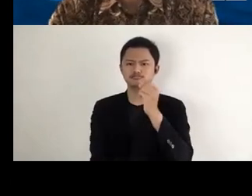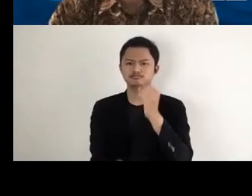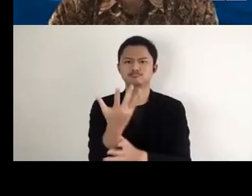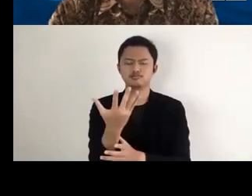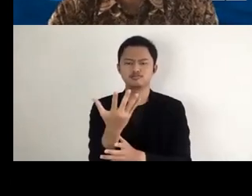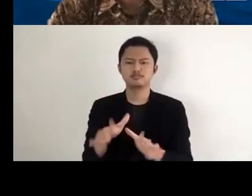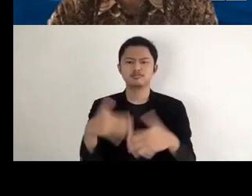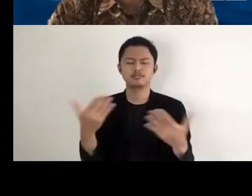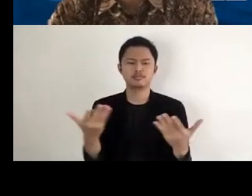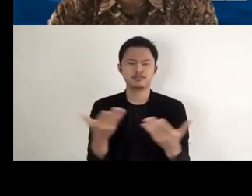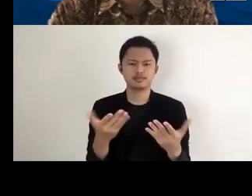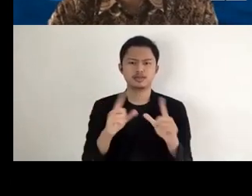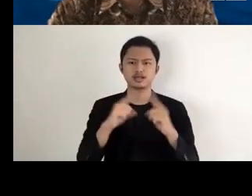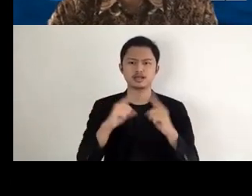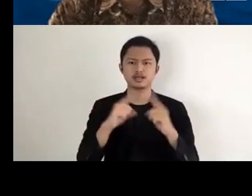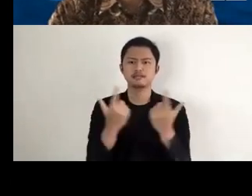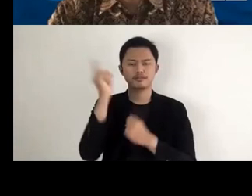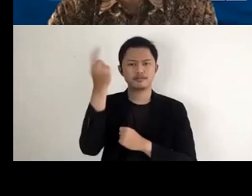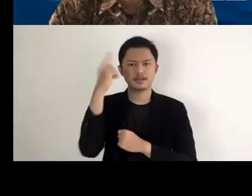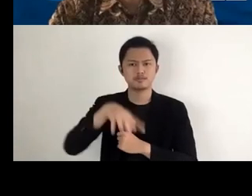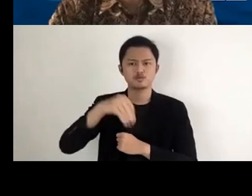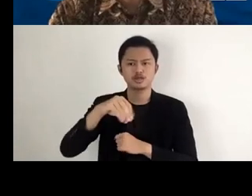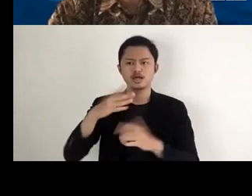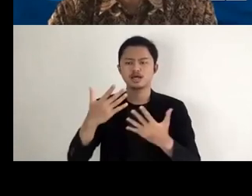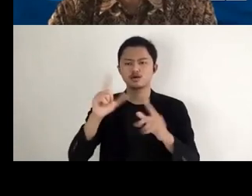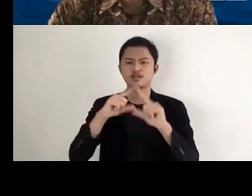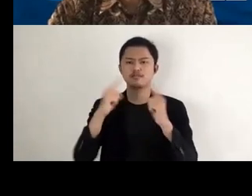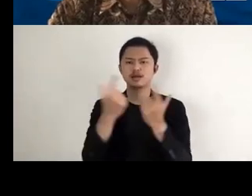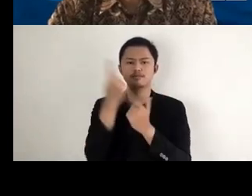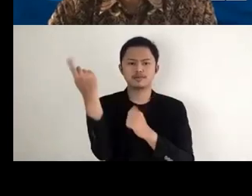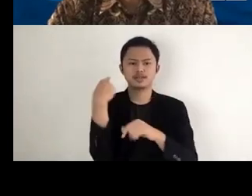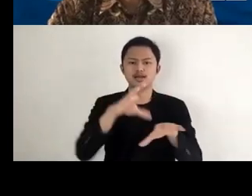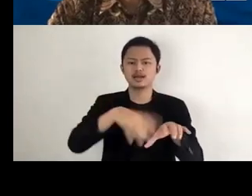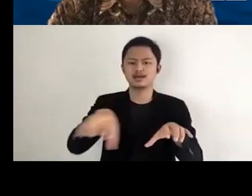baik dari lembaga pemerintah pusat dan pemerintah daerah untuk